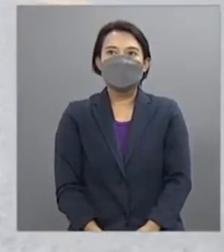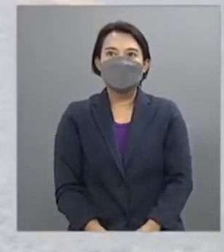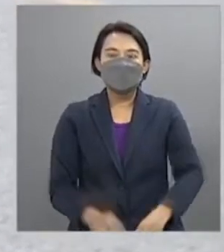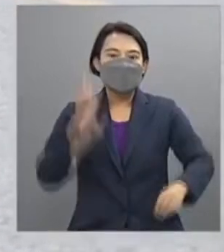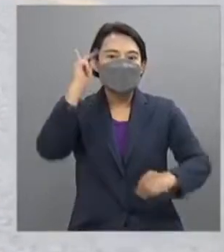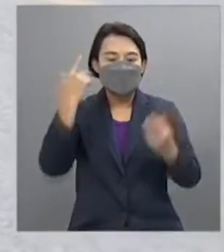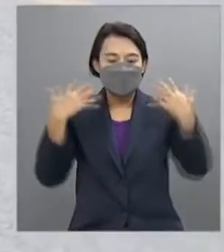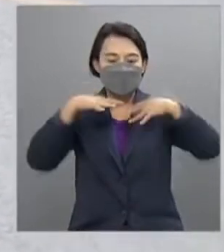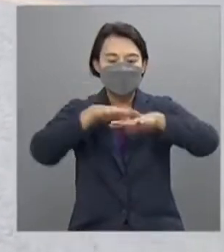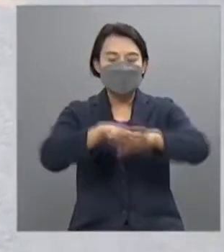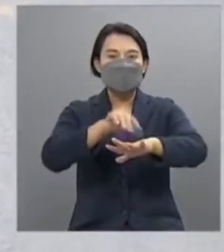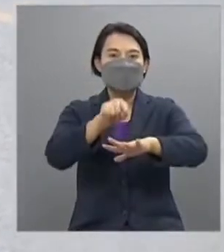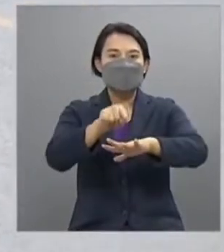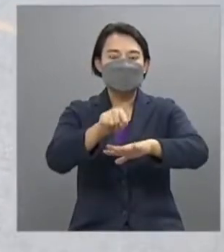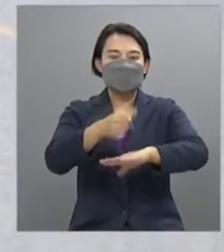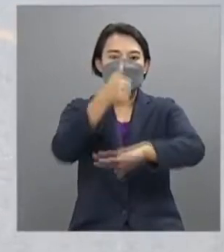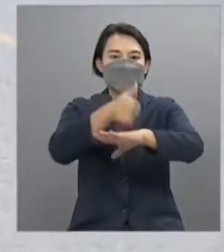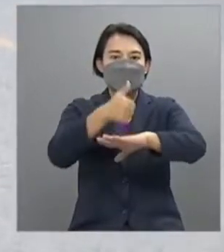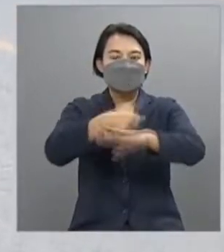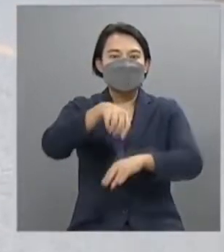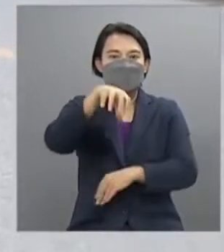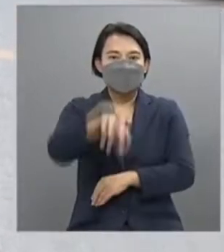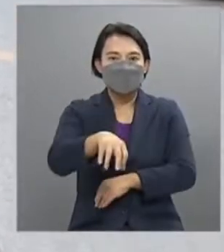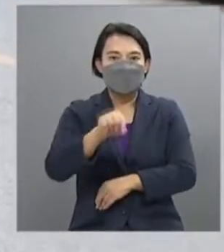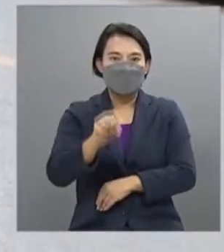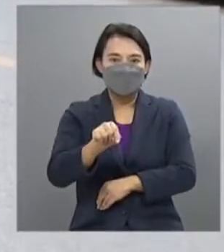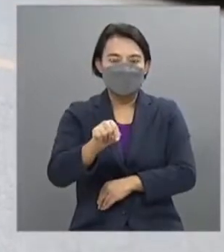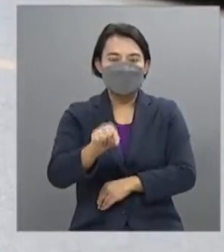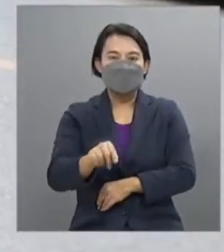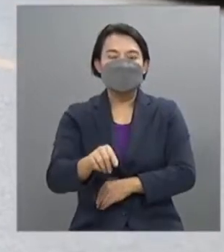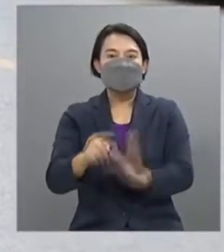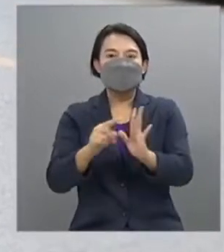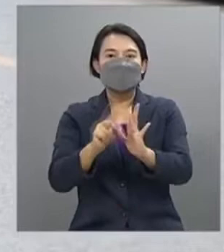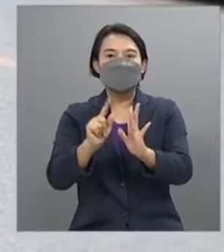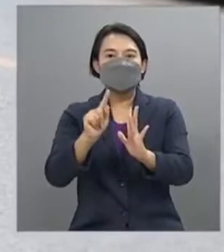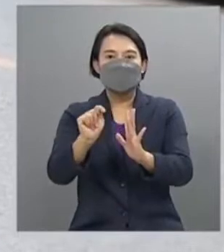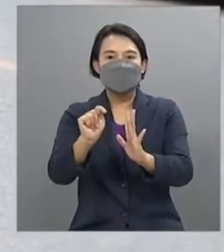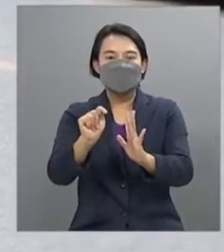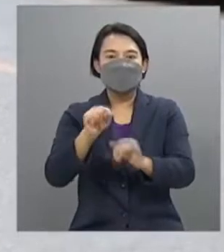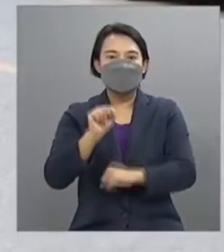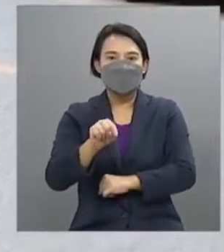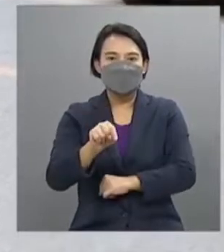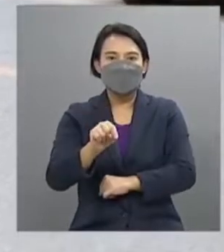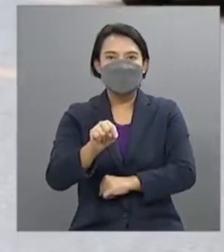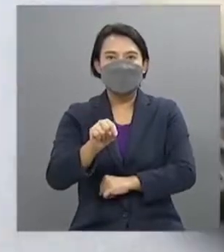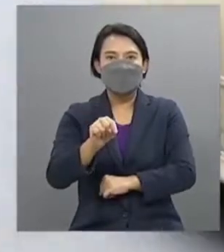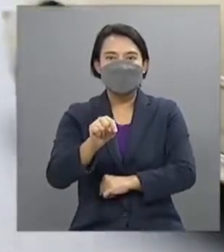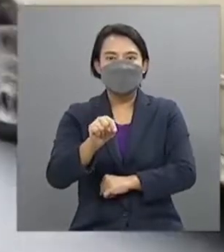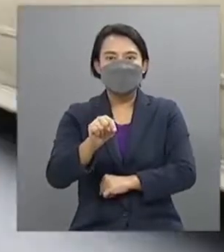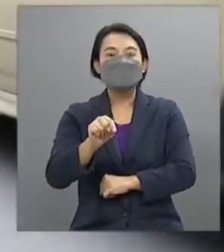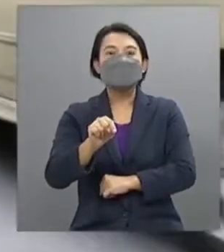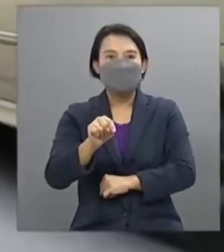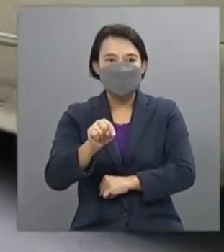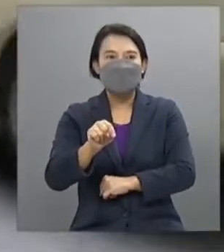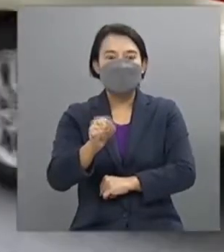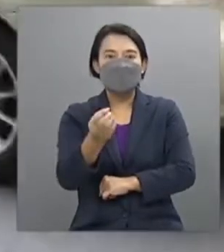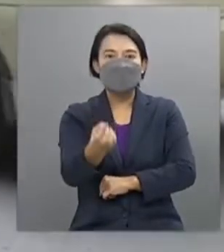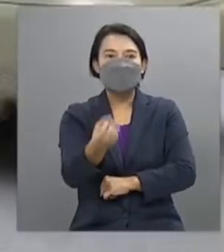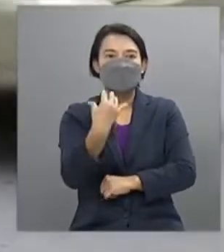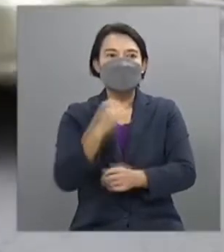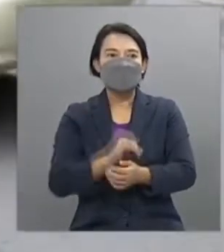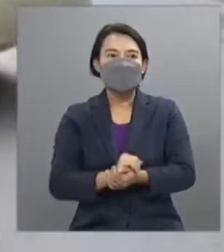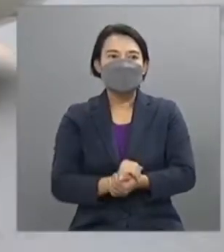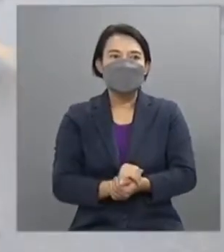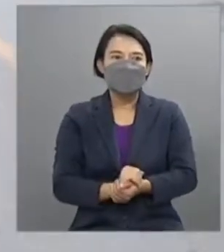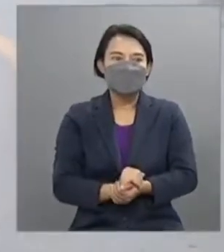การเขตคลองสานค่ะถึงแนวทางการแก้ไขปัญหานี้นะคะซึ่งทำสำนักงานเขตเนี่ยก็บอกว่าเดี๋ยวจะทำหนังสือไปยังสำนักงาน